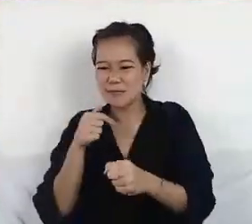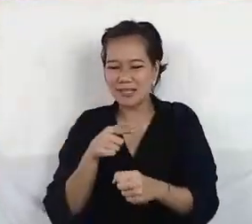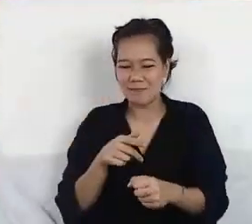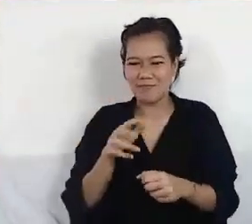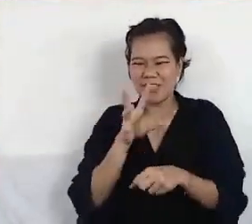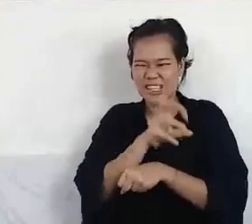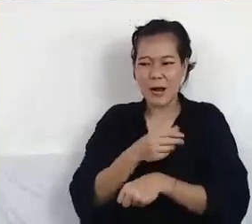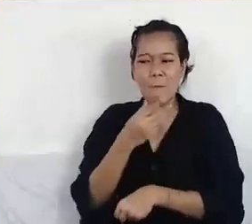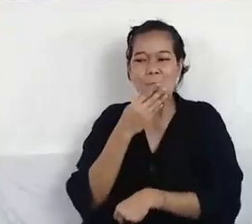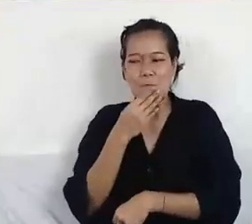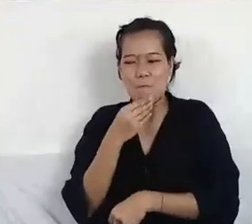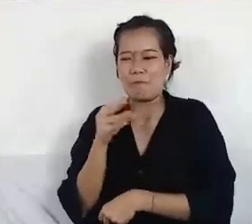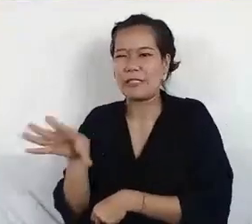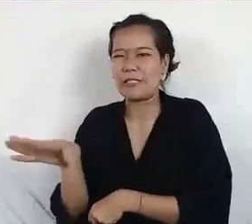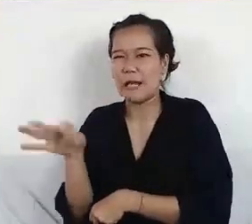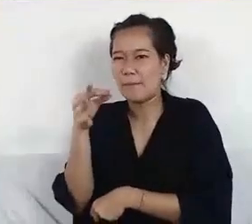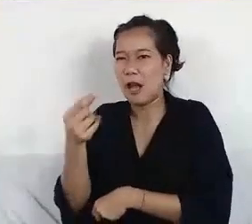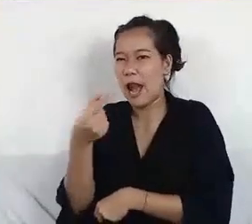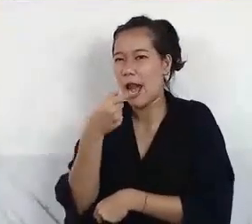kan.